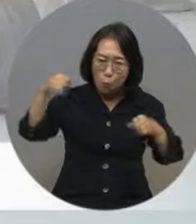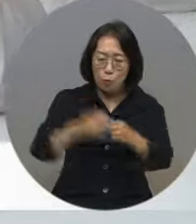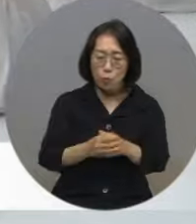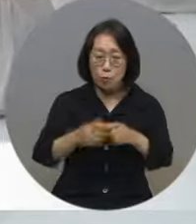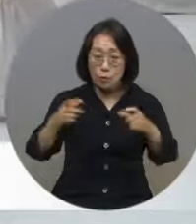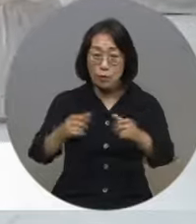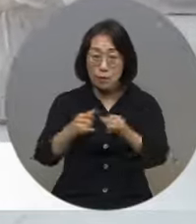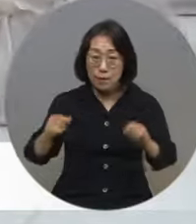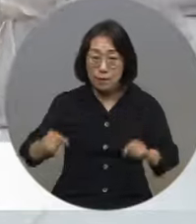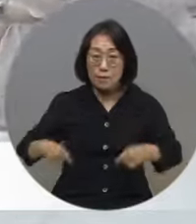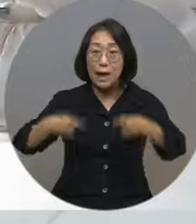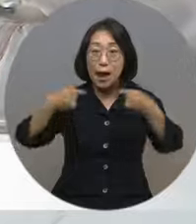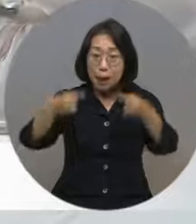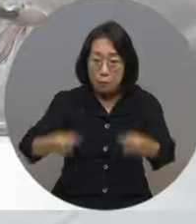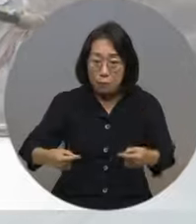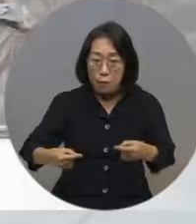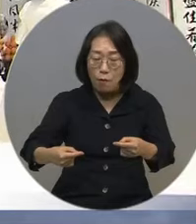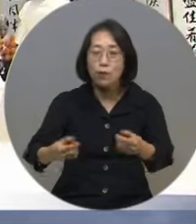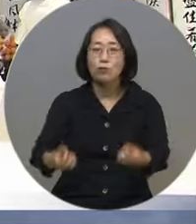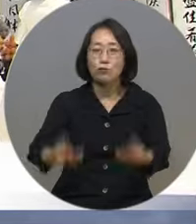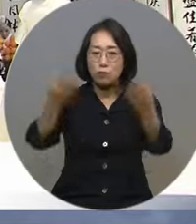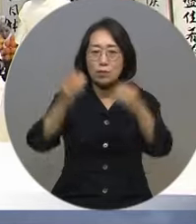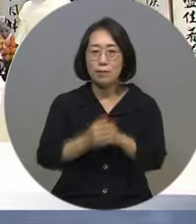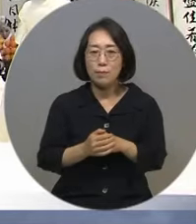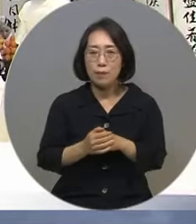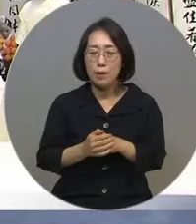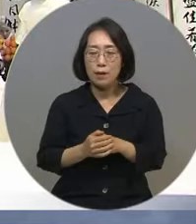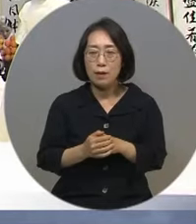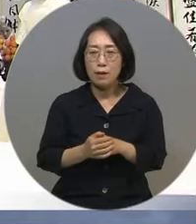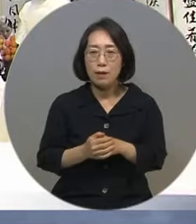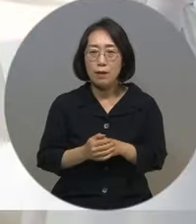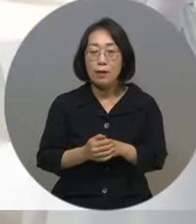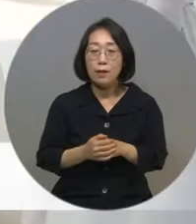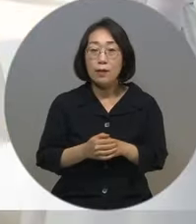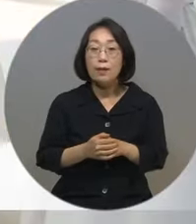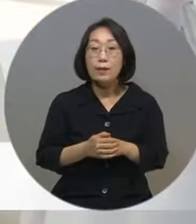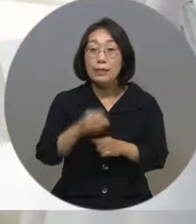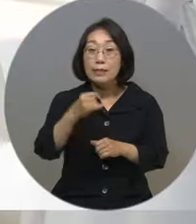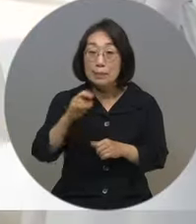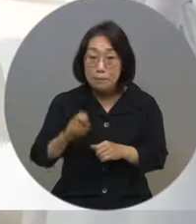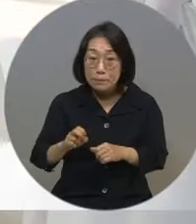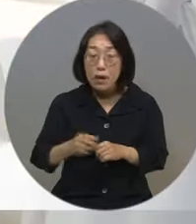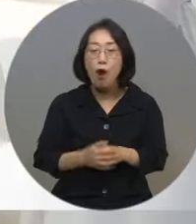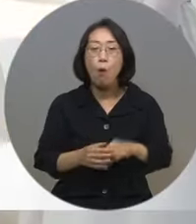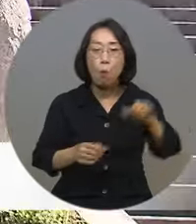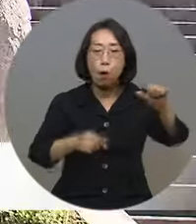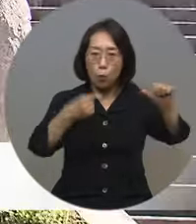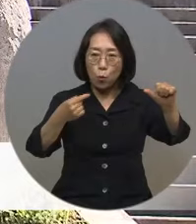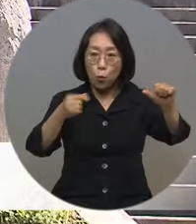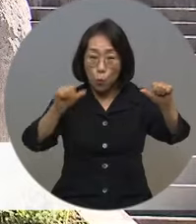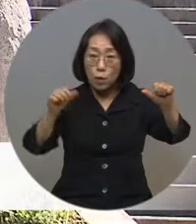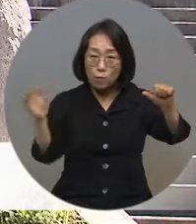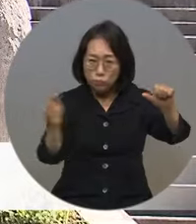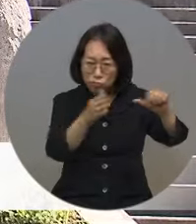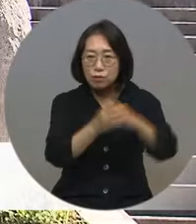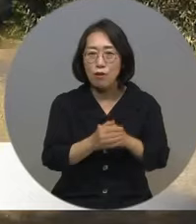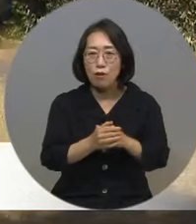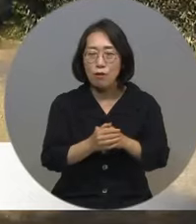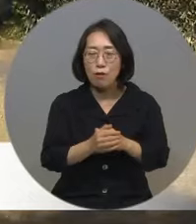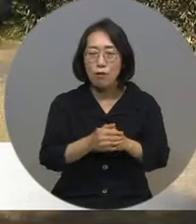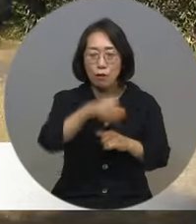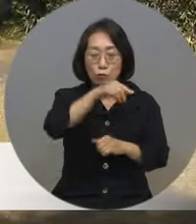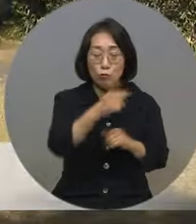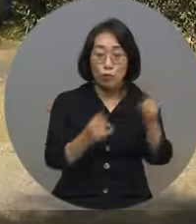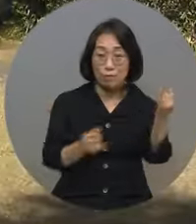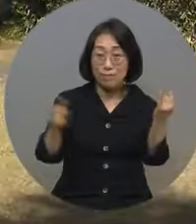시민참여형 축제이며 1931년 음력 5월 5일부터 매해 춘향과 이몽룡이 처음 만난 날과